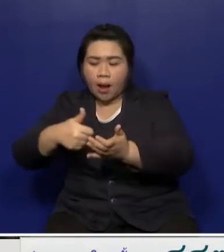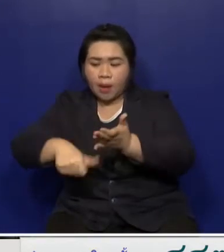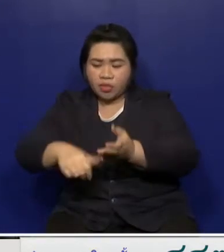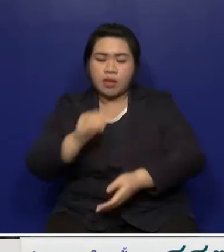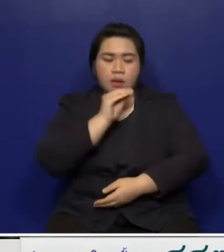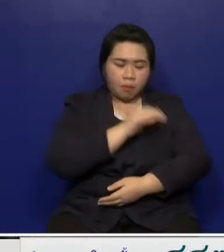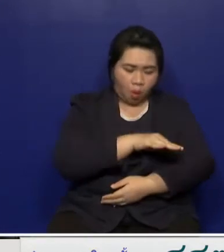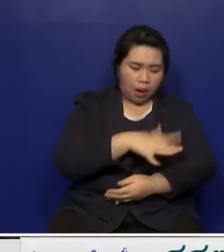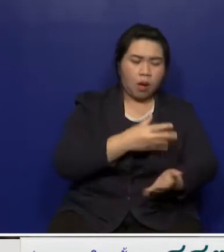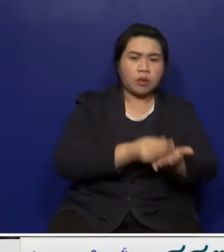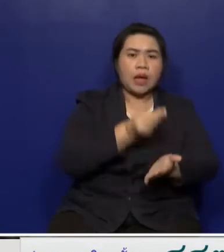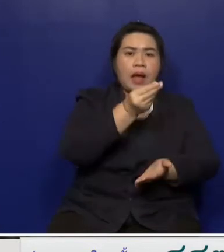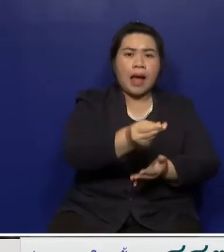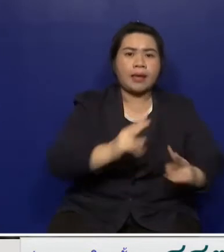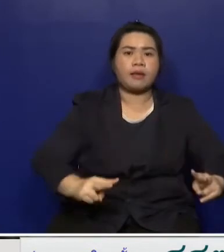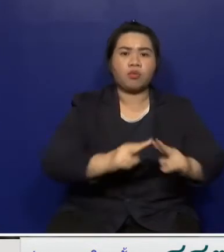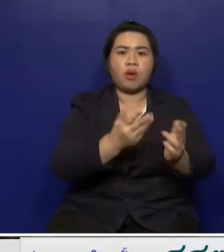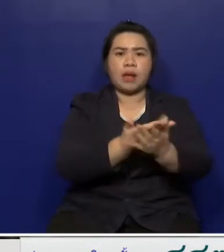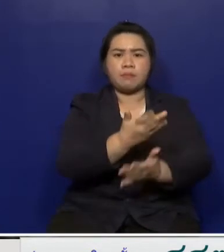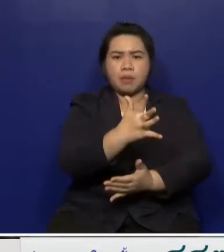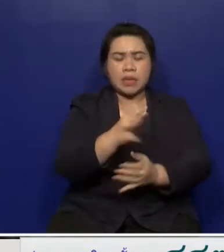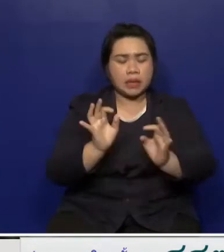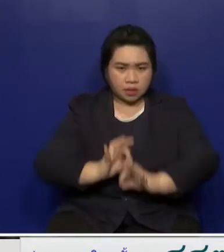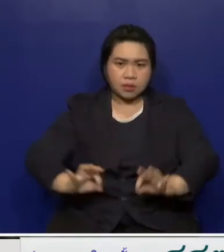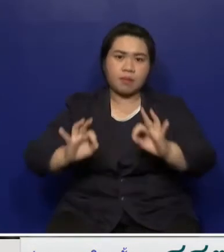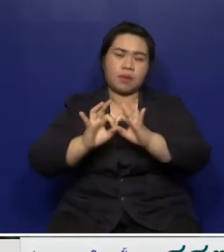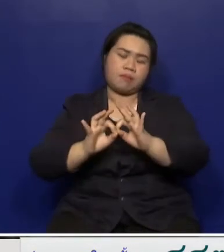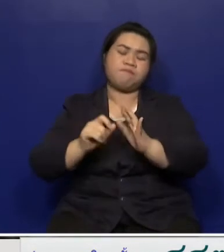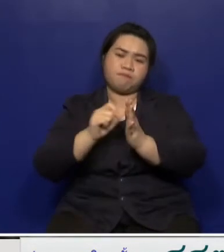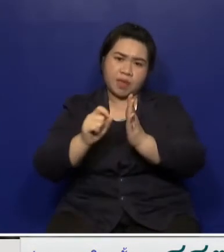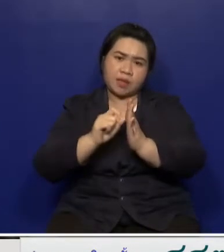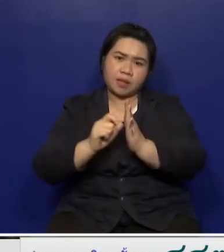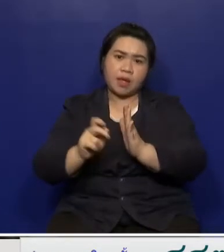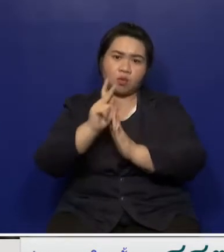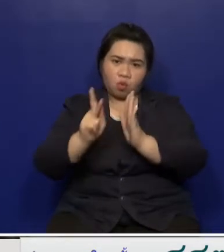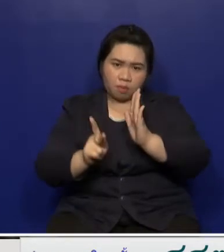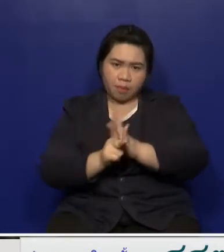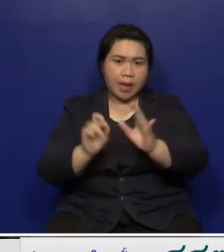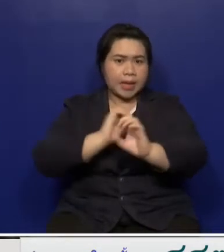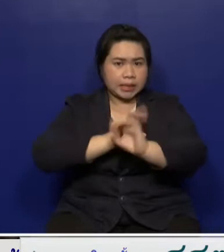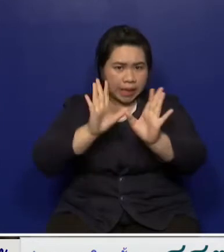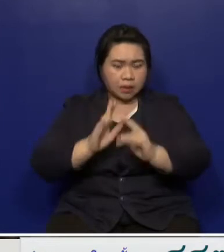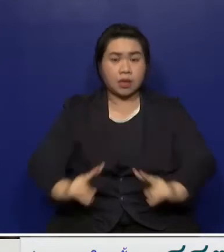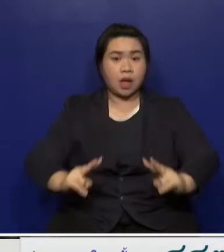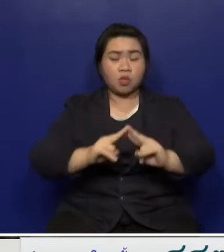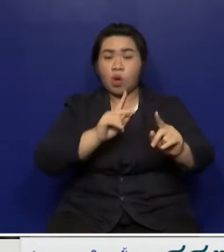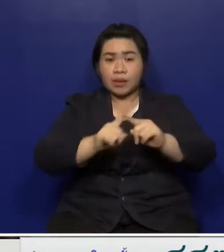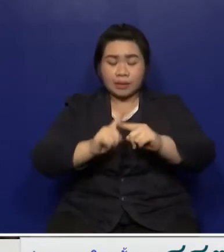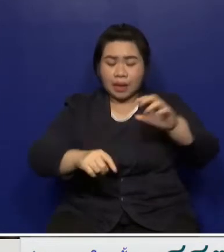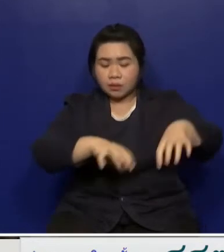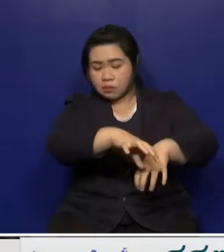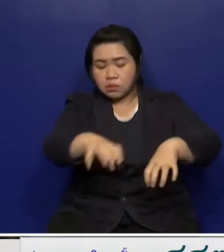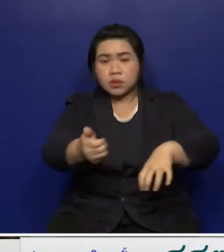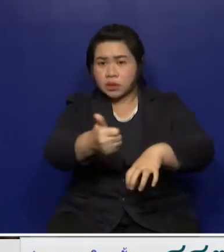ผมวาการเกนกฎหมายลษณนี้เลือกหรอไมทั้งในกระทรวงอื่นก็ตามอาจจะ่ใช่กทรงนกทงเดี